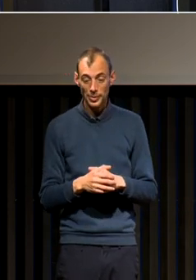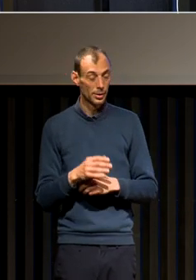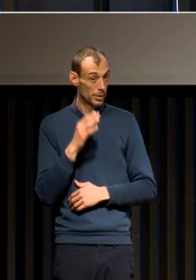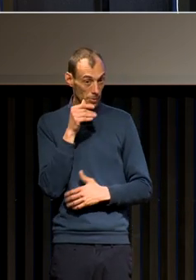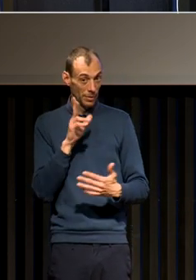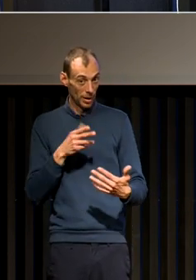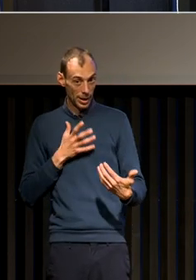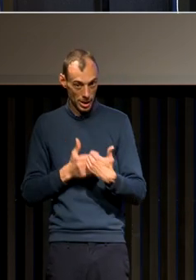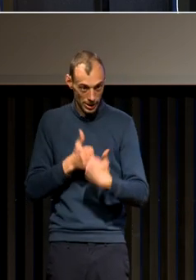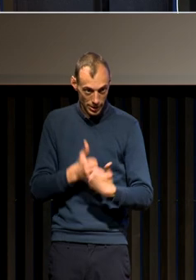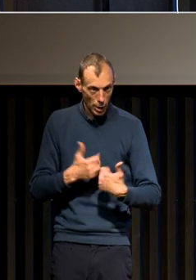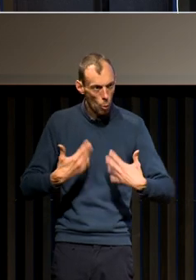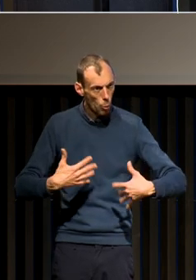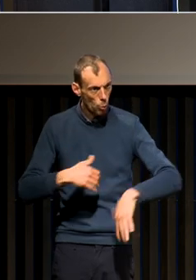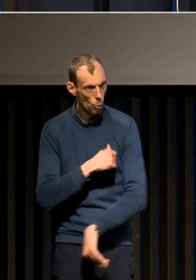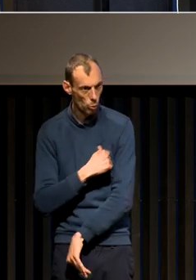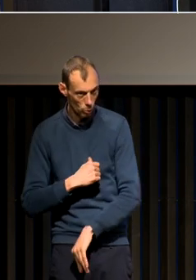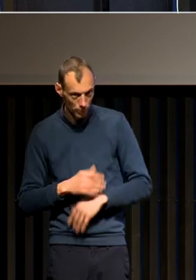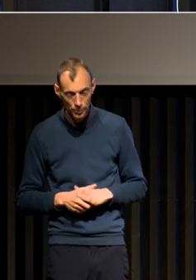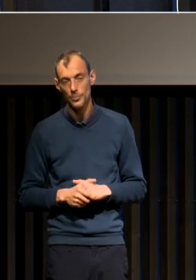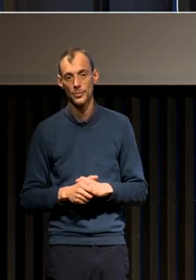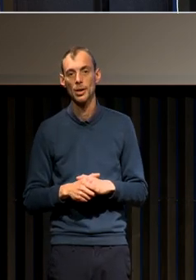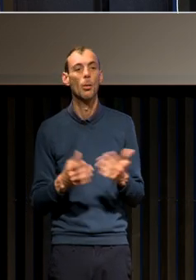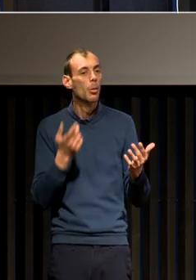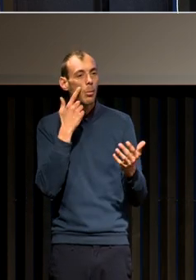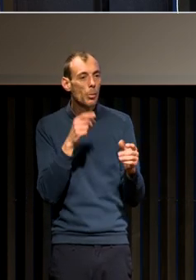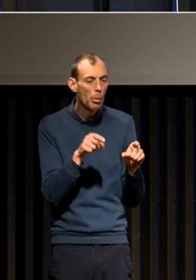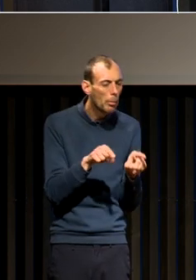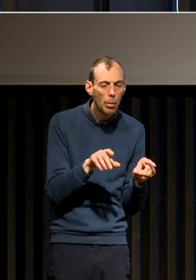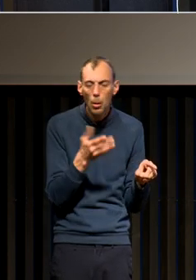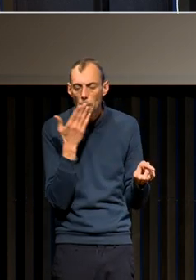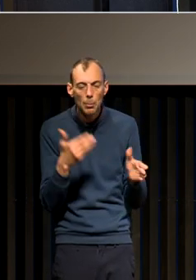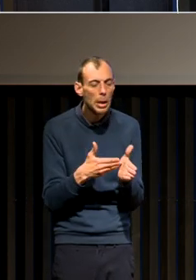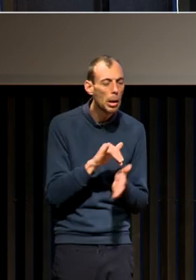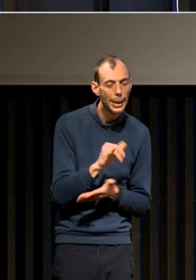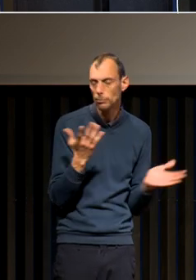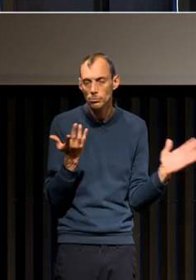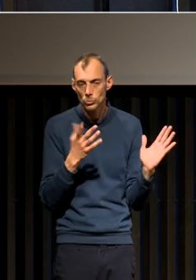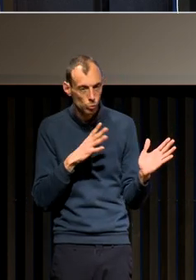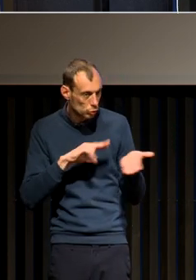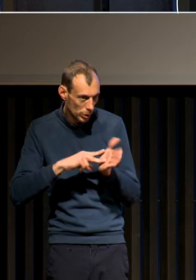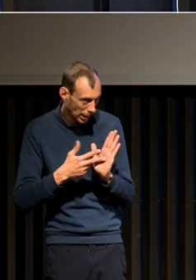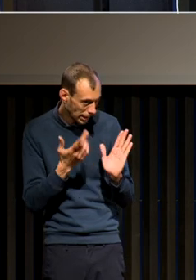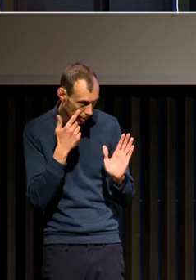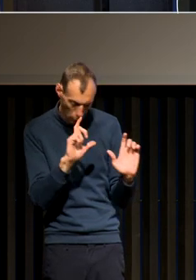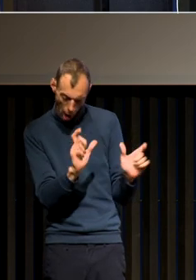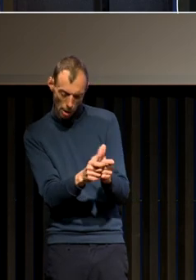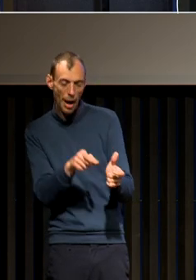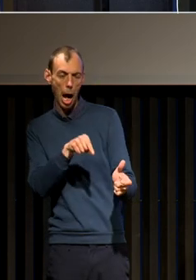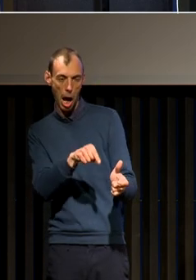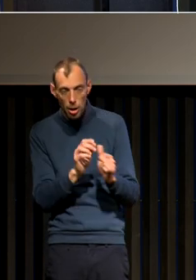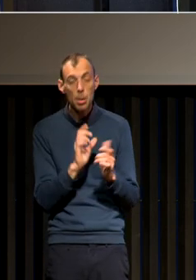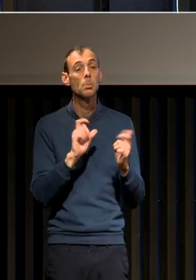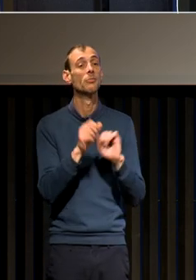grand. Nous avons différentes techniques pour cela. Et enfin, donc, ça nous permet donc d'identifier un, voire